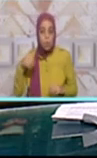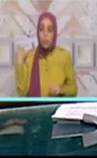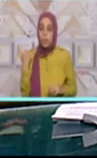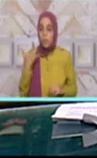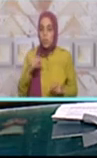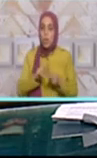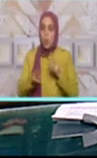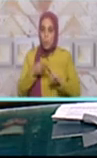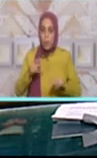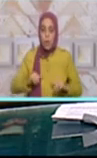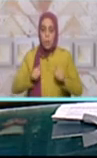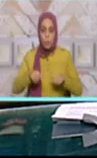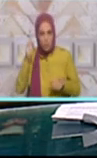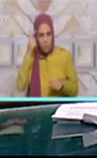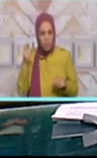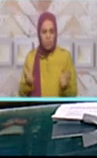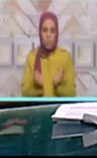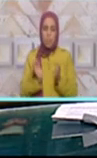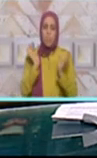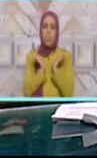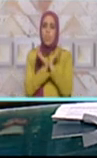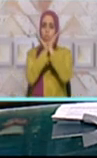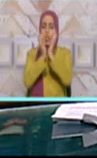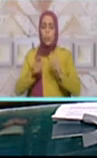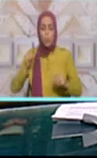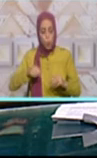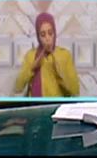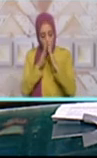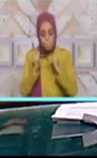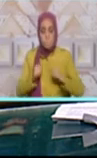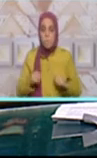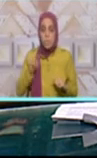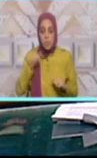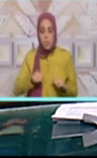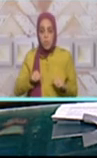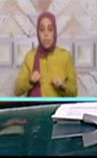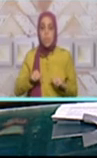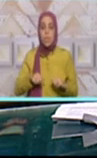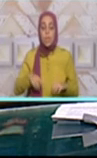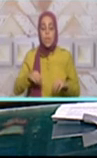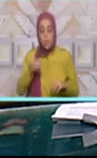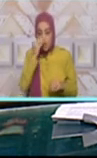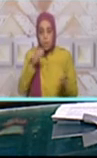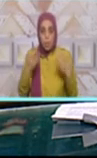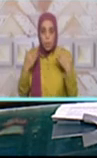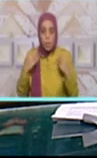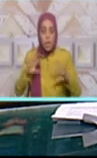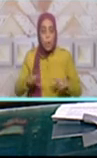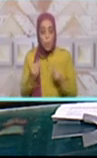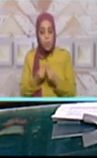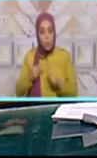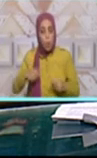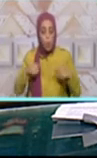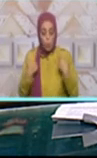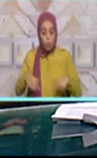جدا اللي بتعبر عن فكرة التضامن وعن دور الدولة في توفير البيئة المناسبة لكل